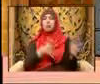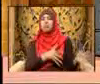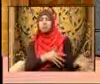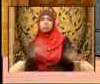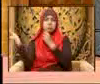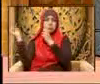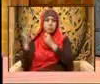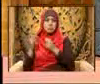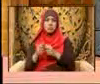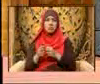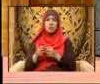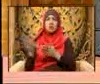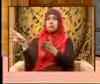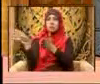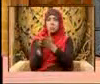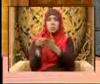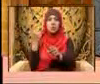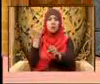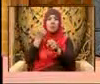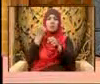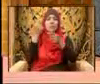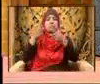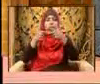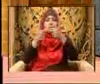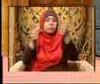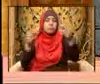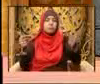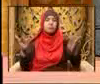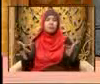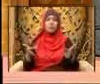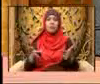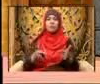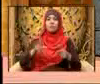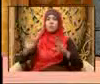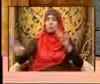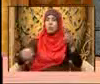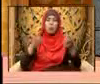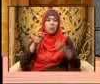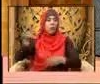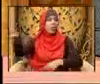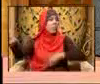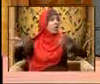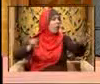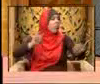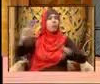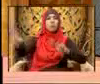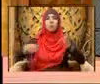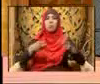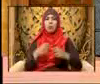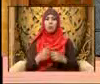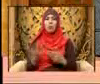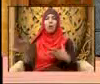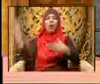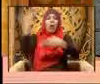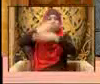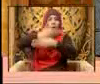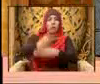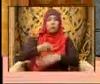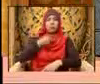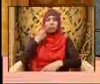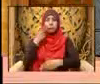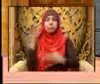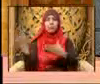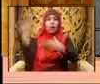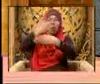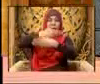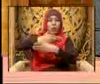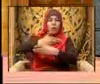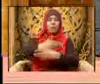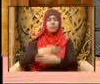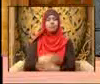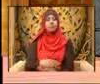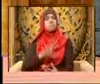يمتهنون الاحتكار، يمتهنون نعم السرقة من هنا ومن هناك، ويقطعون الطريق على هذا وعلى